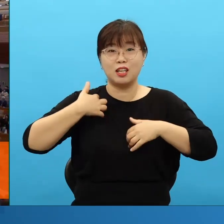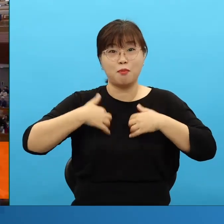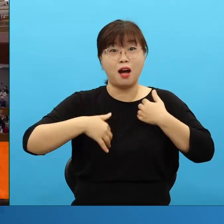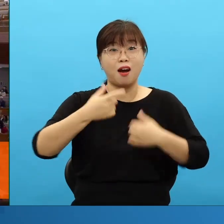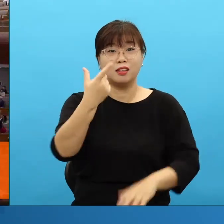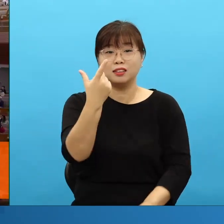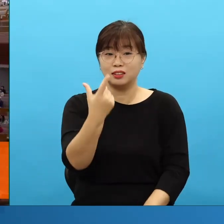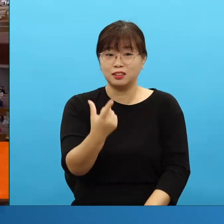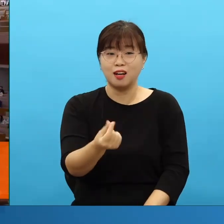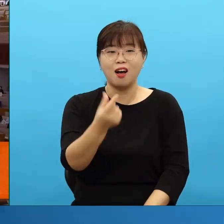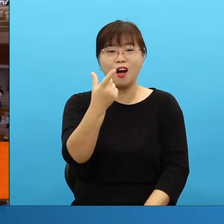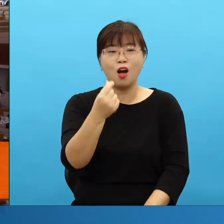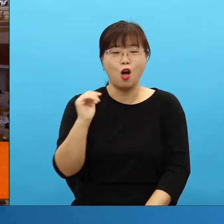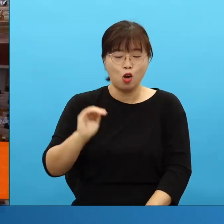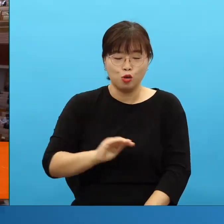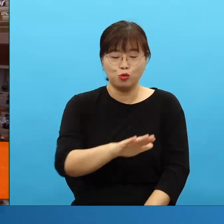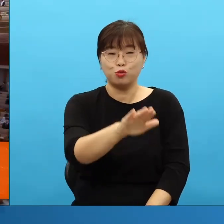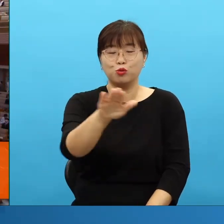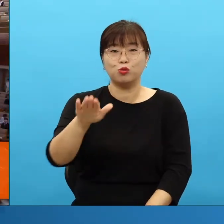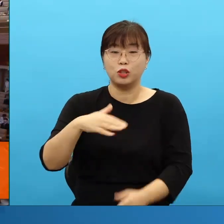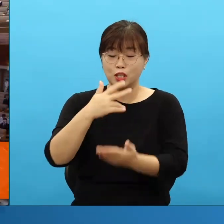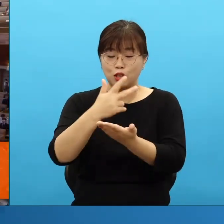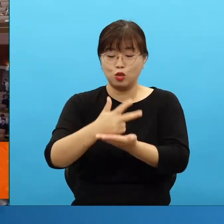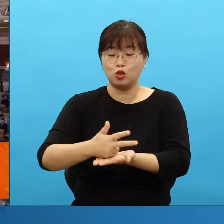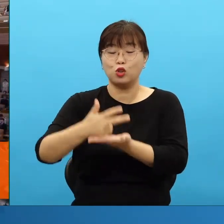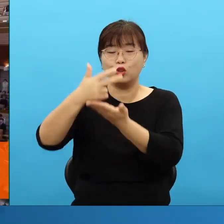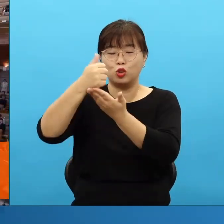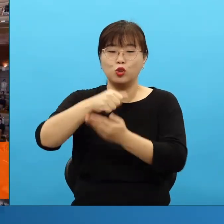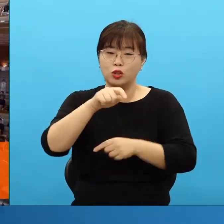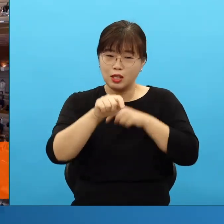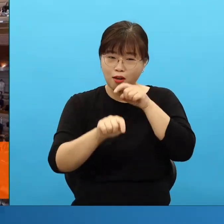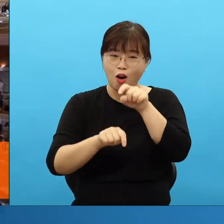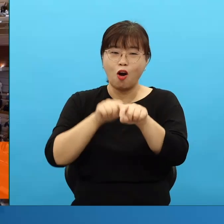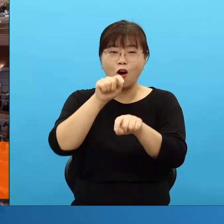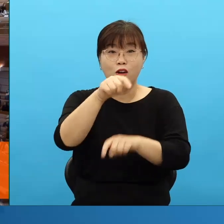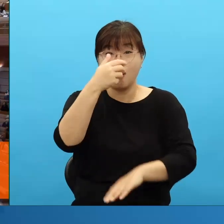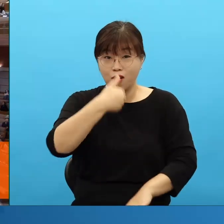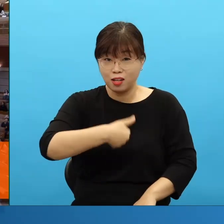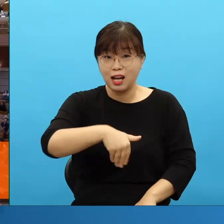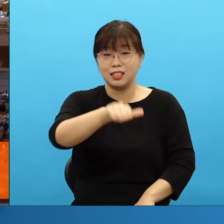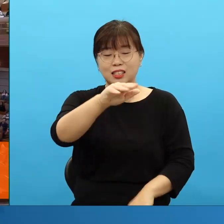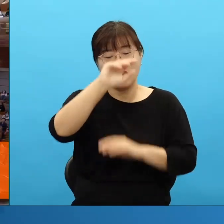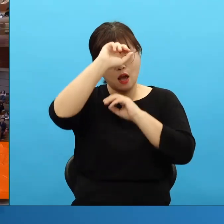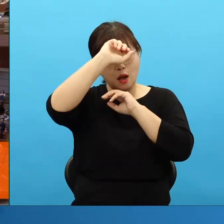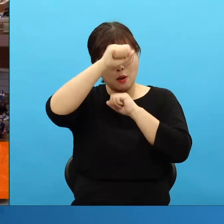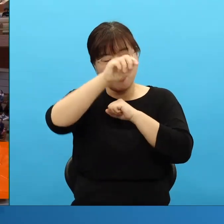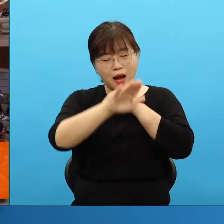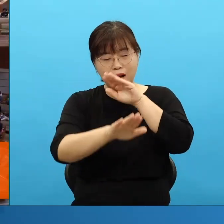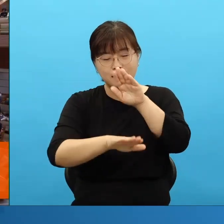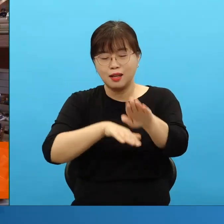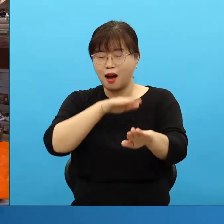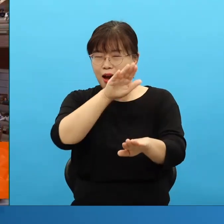즐거움이 아닌가. 우리 주님 걸어가신